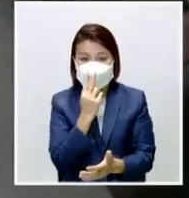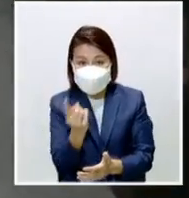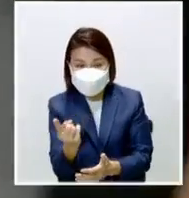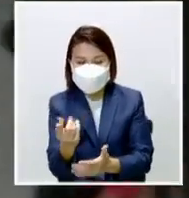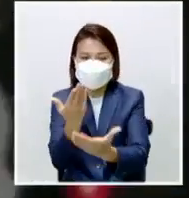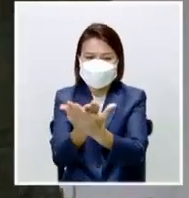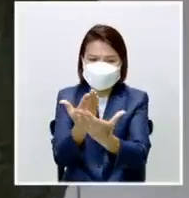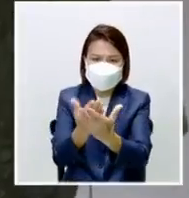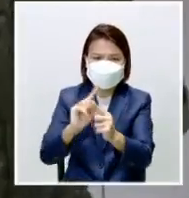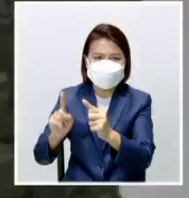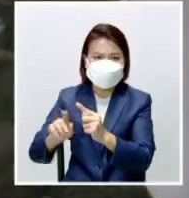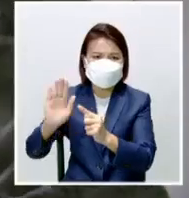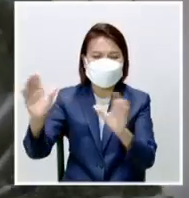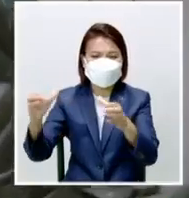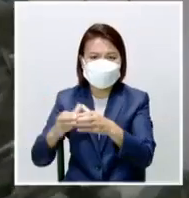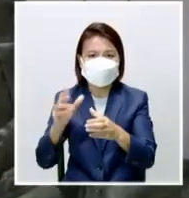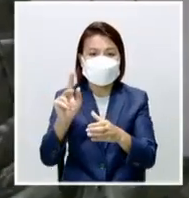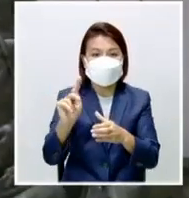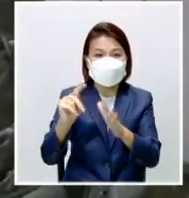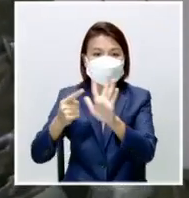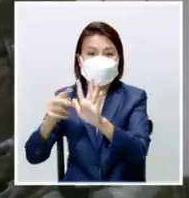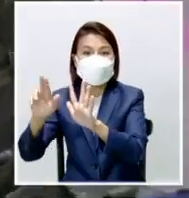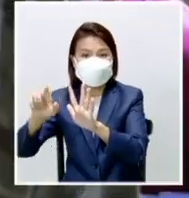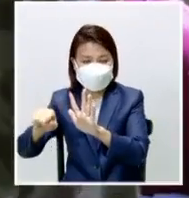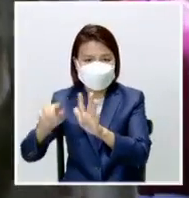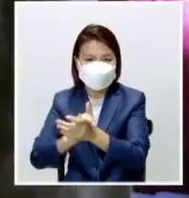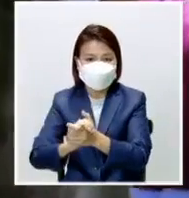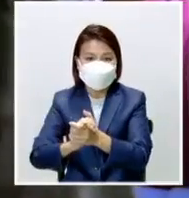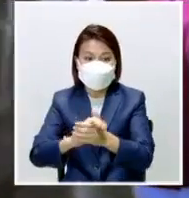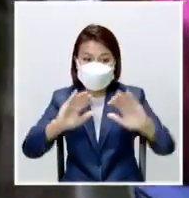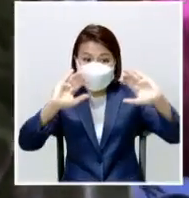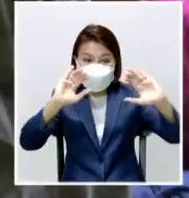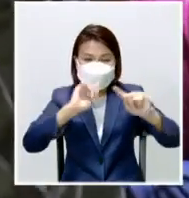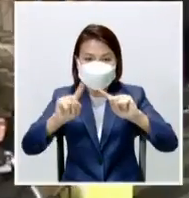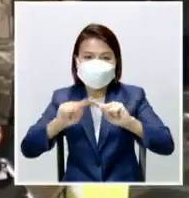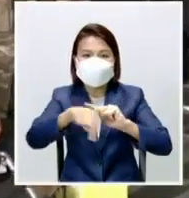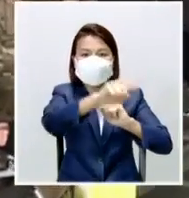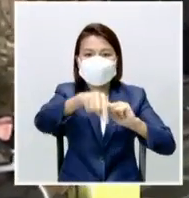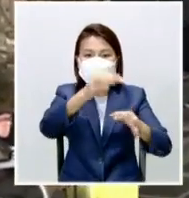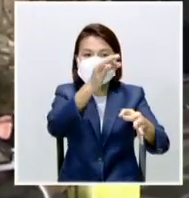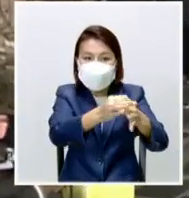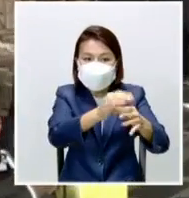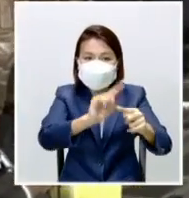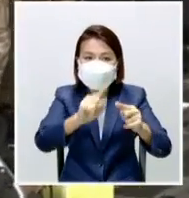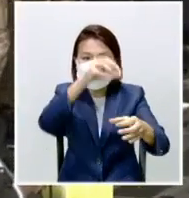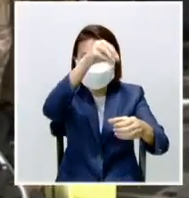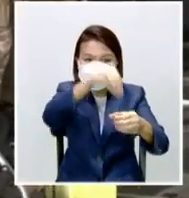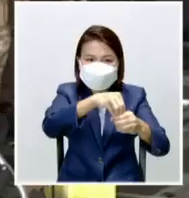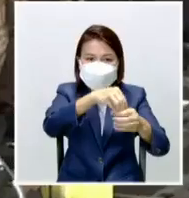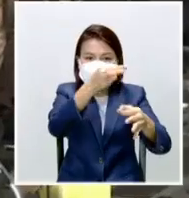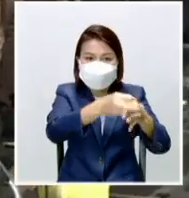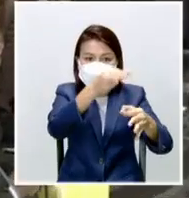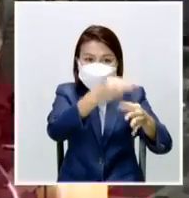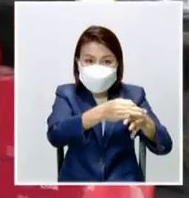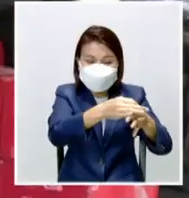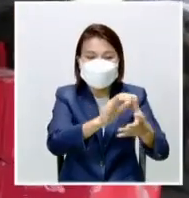บันโดยสั่งอายัดเงินทุนสำรองและทรัพย์สินของรัฐบาลอัฟกานิสถานทั้งหมดที่อยู่ในธนาคารสหรัฐทำให้ตาลิบันไม่สามาร